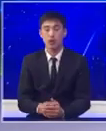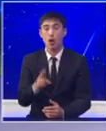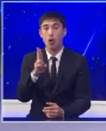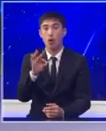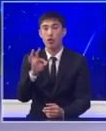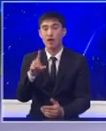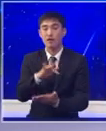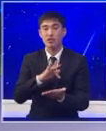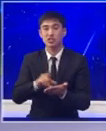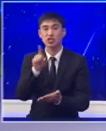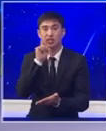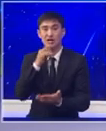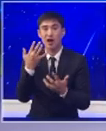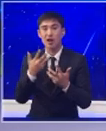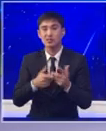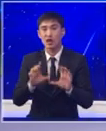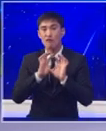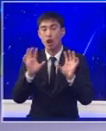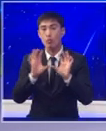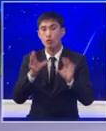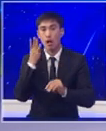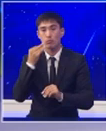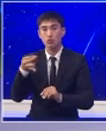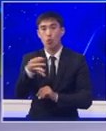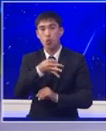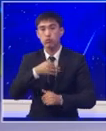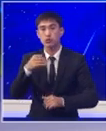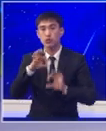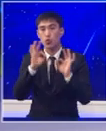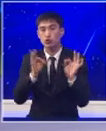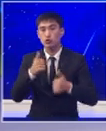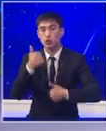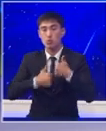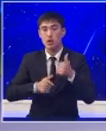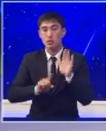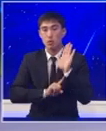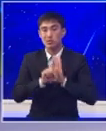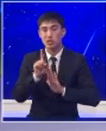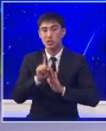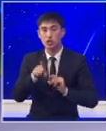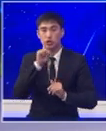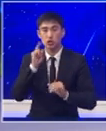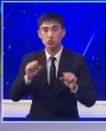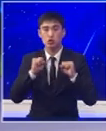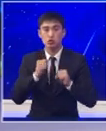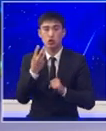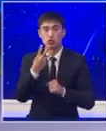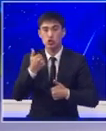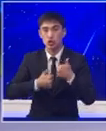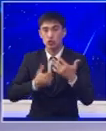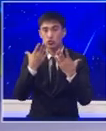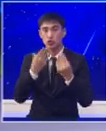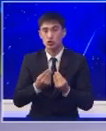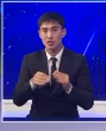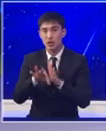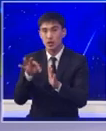Қонаев қаласында жасөспірімдер арасында волейболдан Алматы облысының күзгі чемпионаты басталды. Жас спортшылар үш жарыс